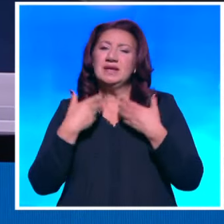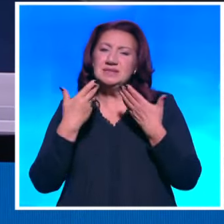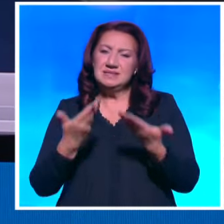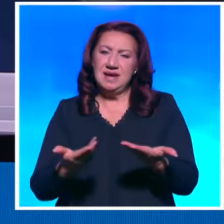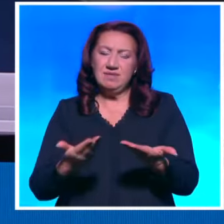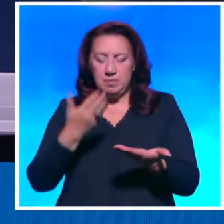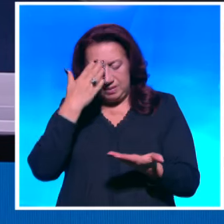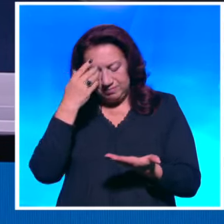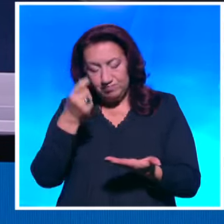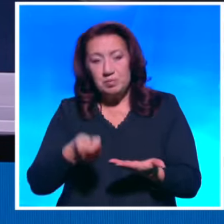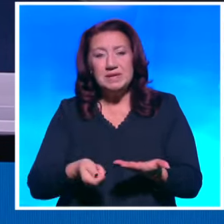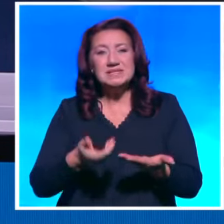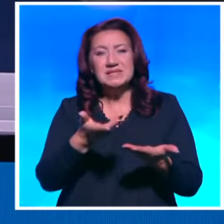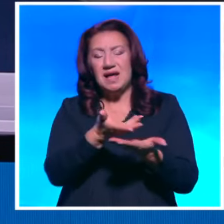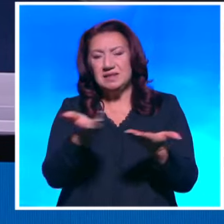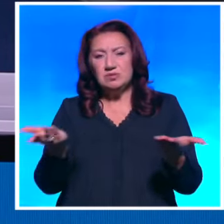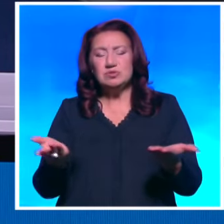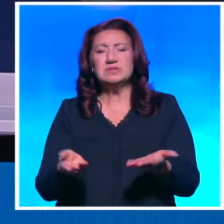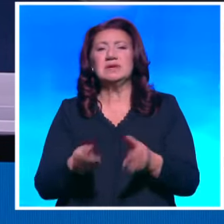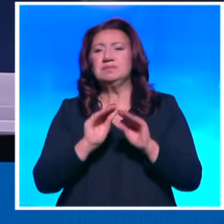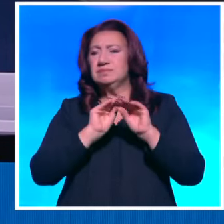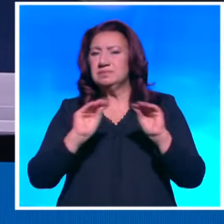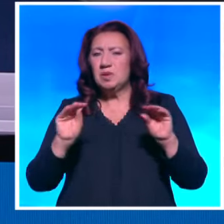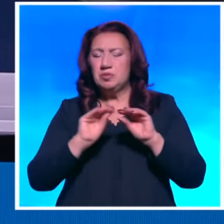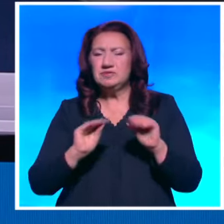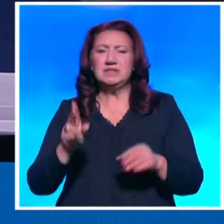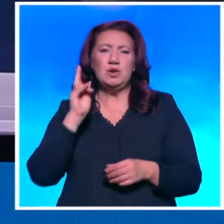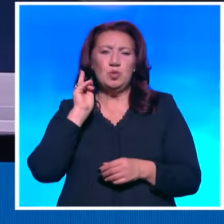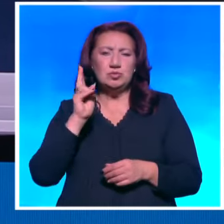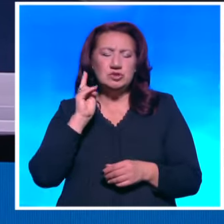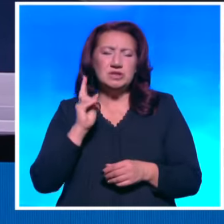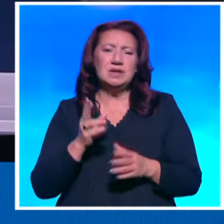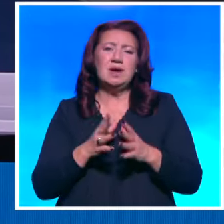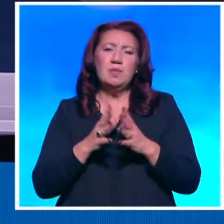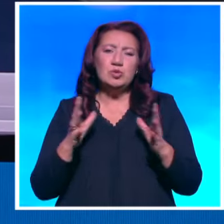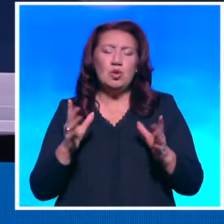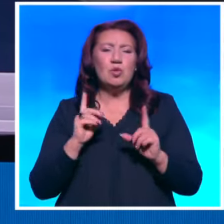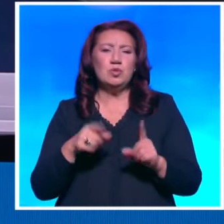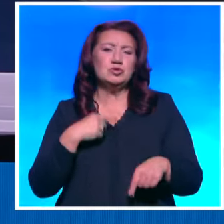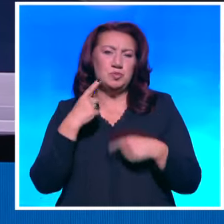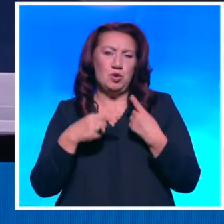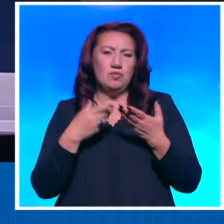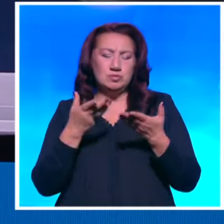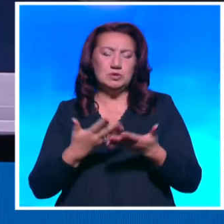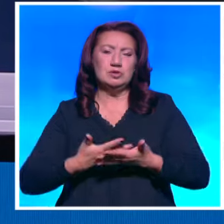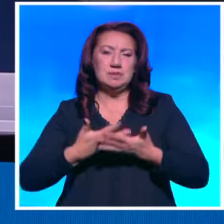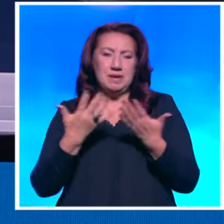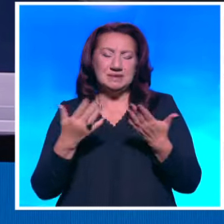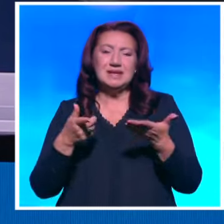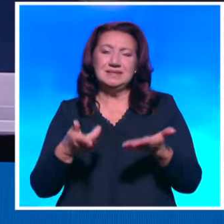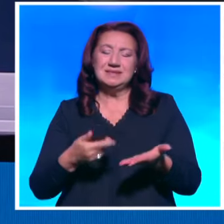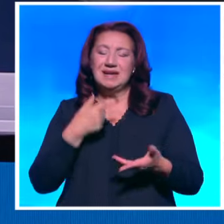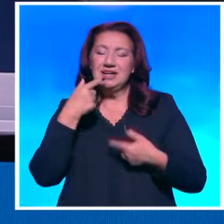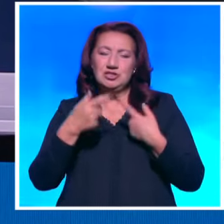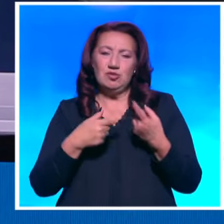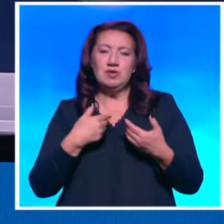към просветителите и учителите. Много още може да се каже за този празник, но сега даваме думата на нашия специален гост.